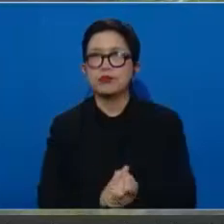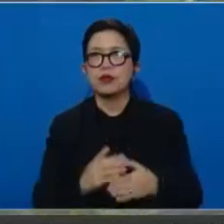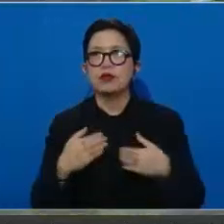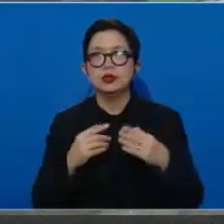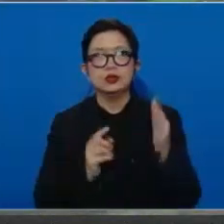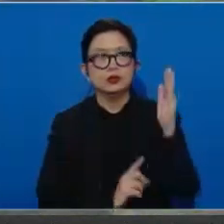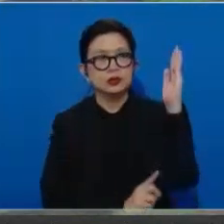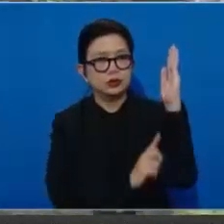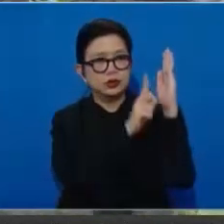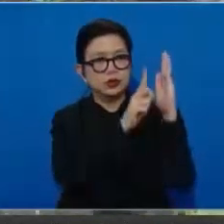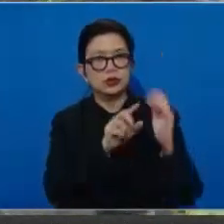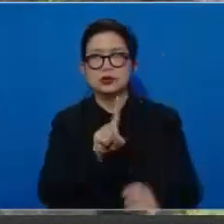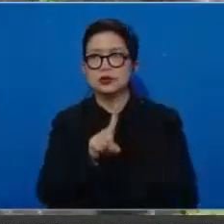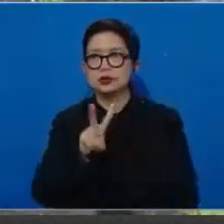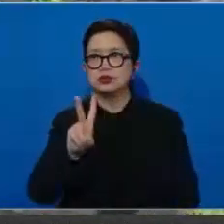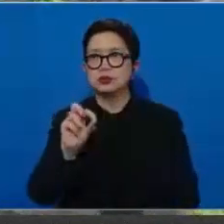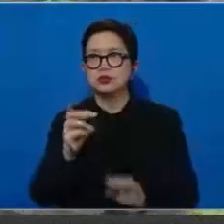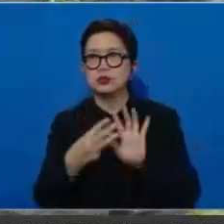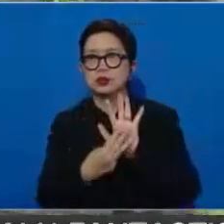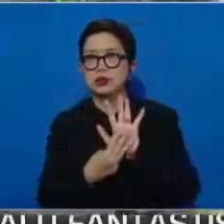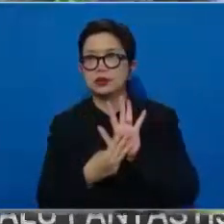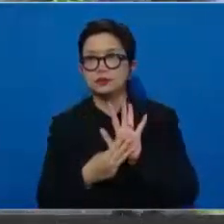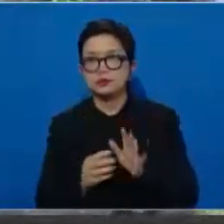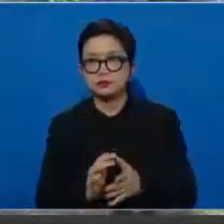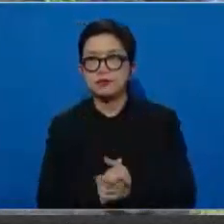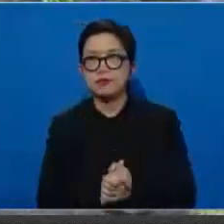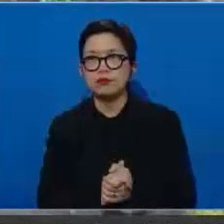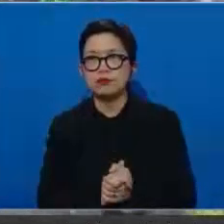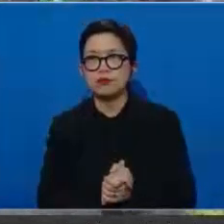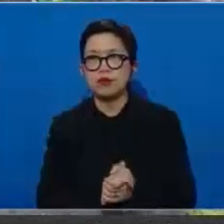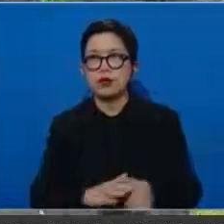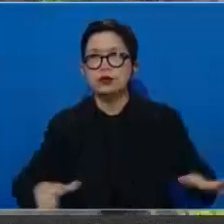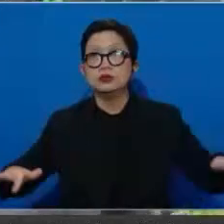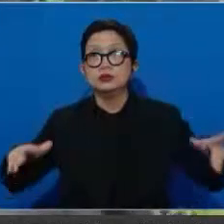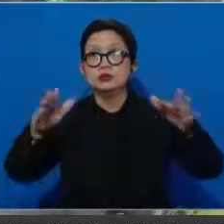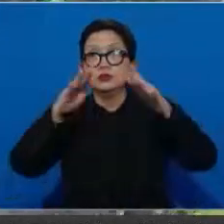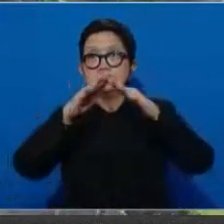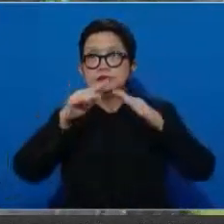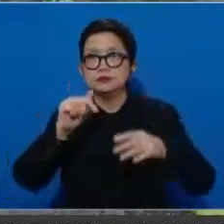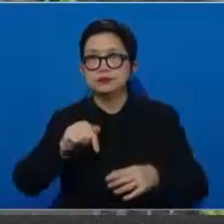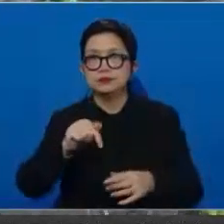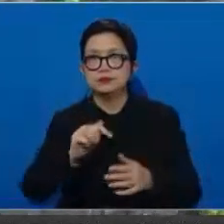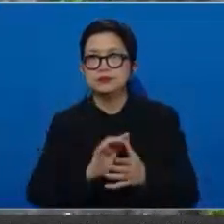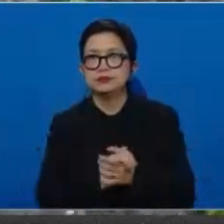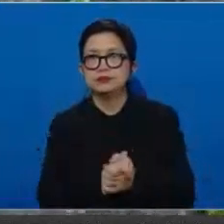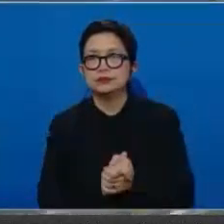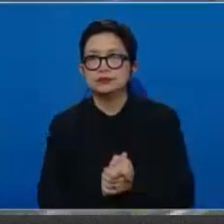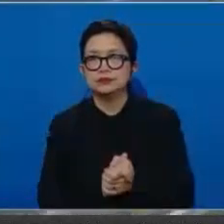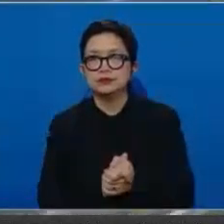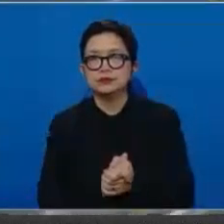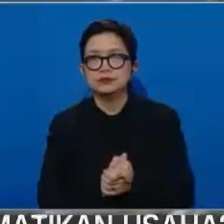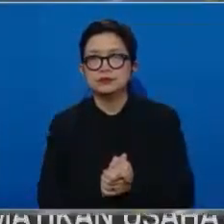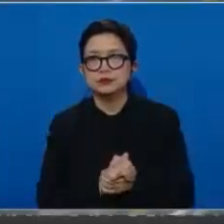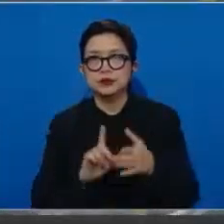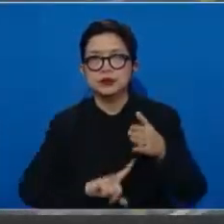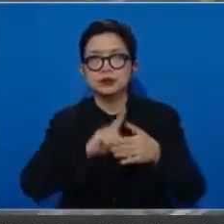ketinggian 120 meter dan terletak di kaki Gunung Semeru atau berjarak sekitar 50 km dari pusat kota Lumajang.